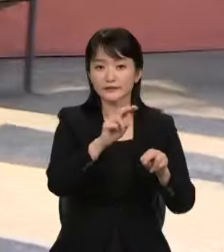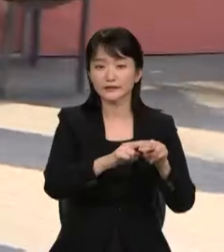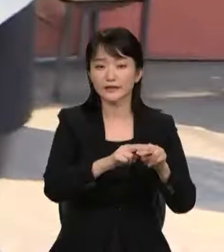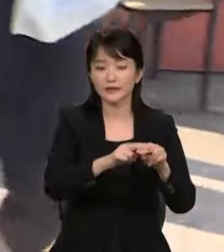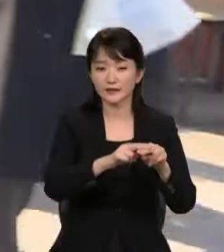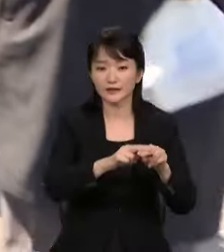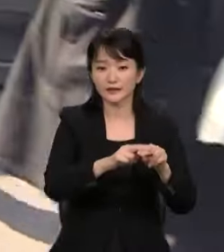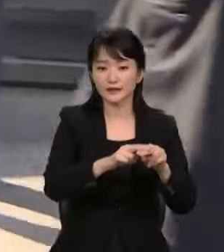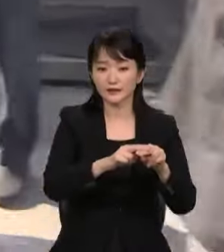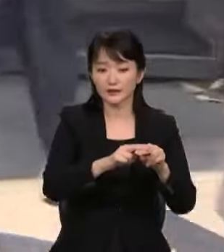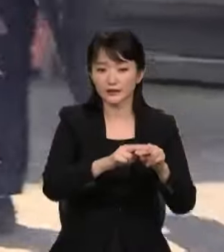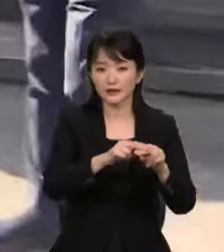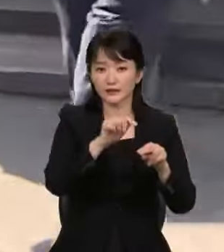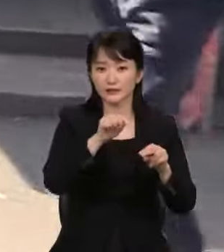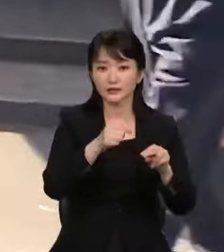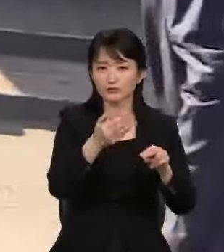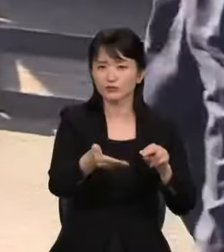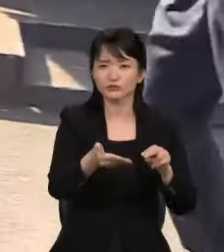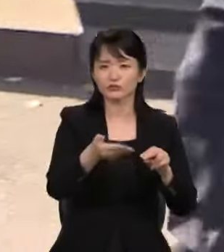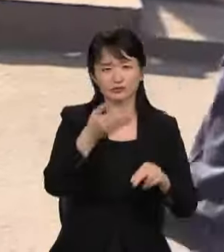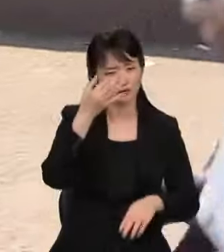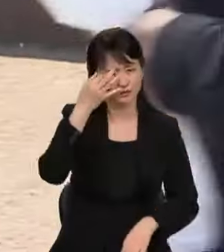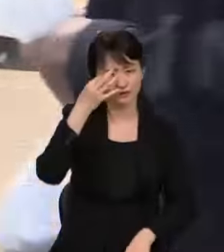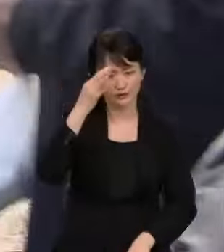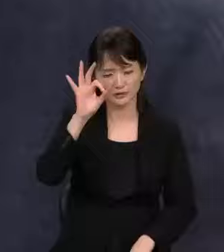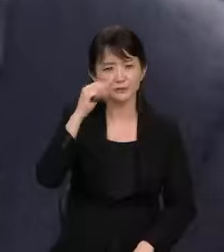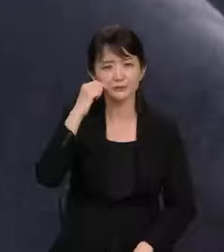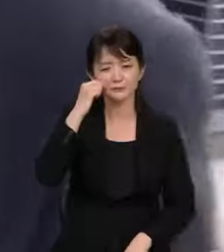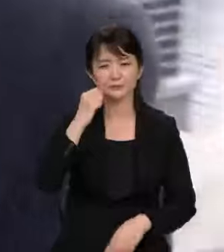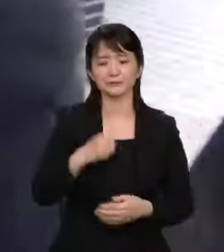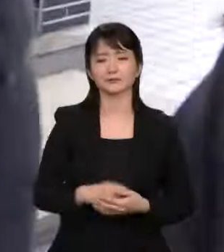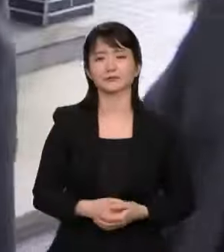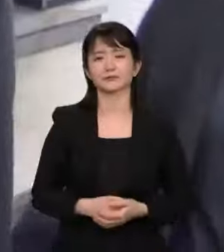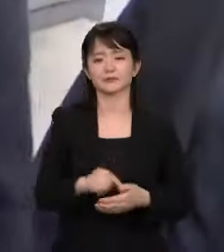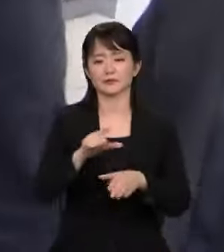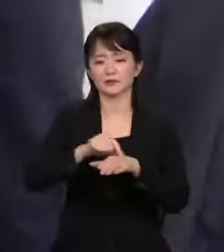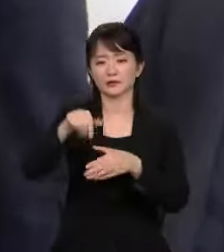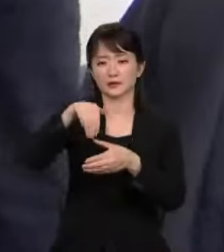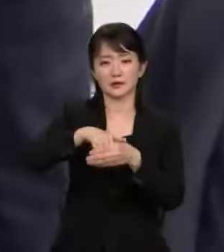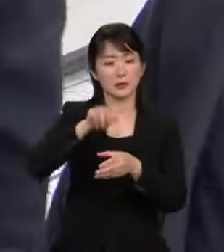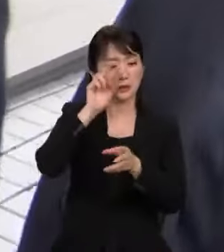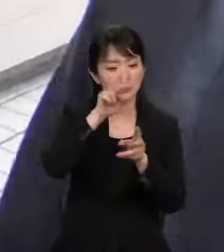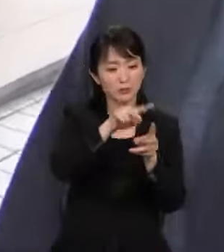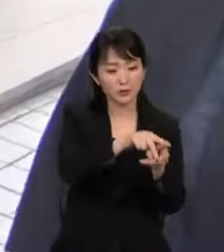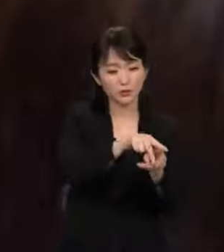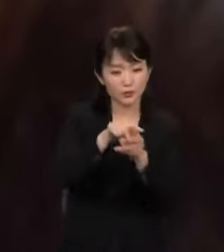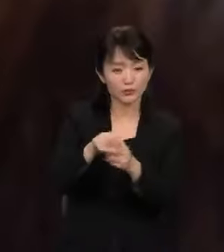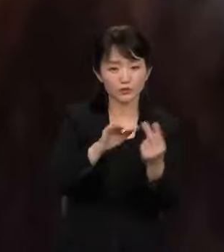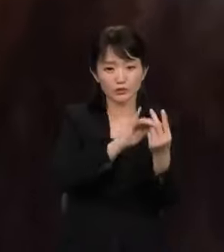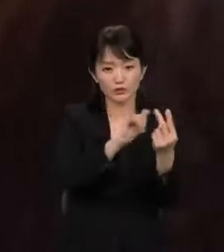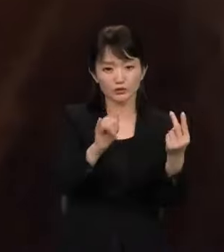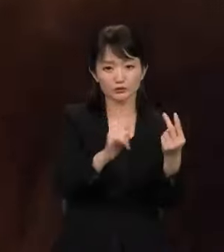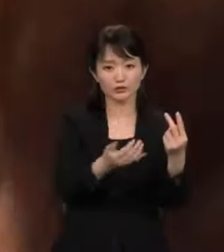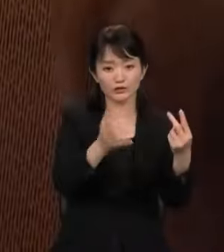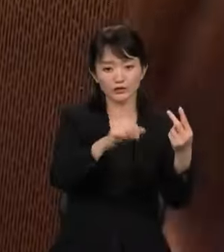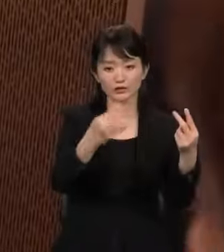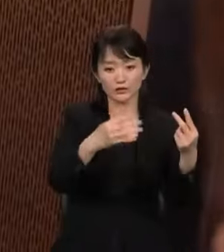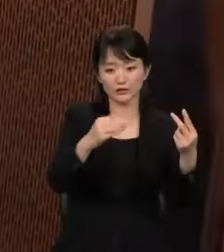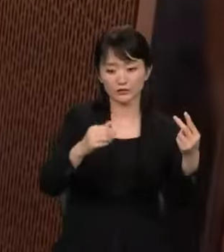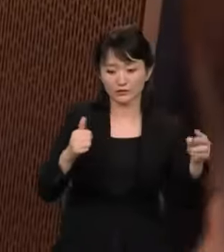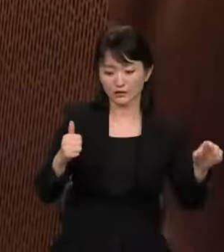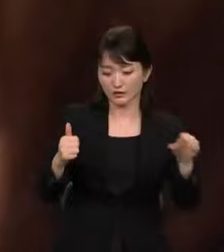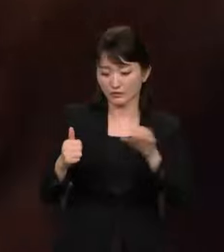건 수긍하기 어렵다고 강조했습니다. 또 지방선거 예비 후보자 2명이 건넸다는 2억 4천만 원에